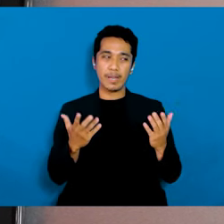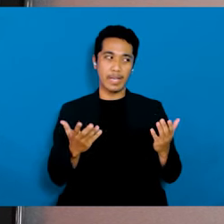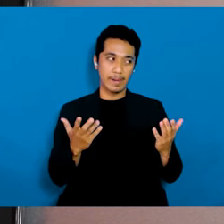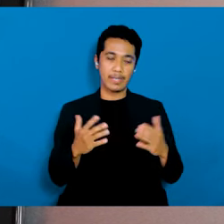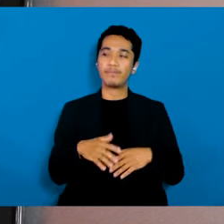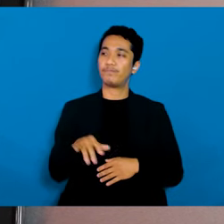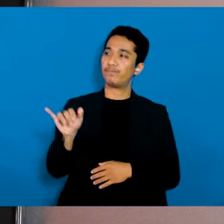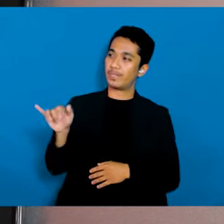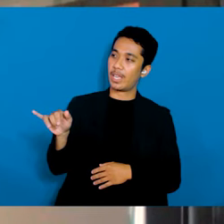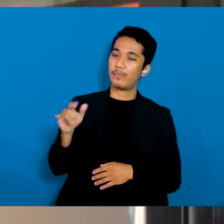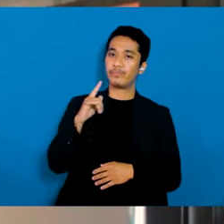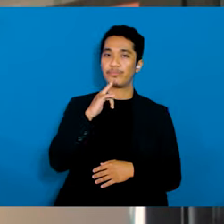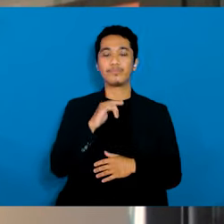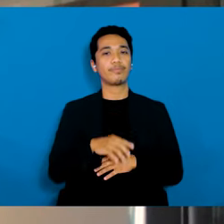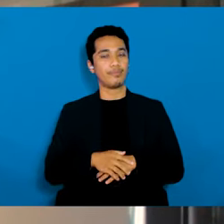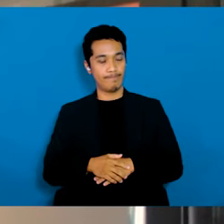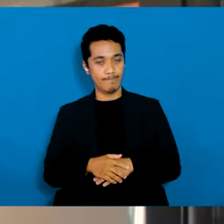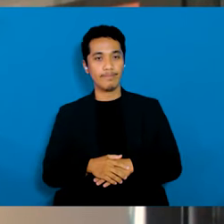ini, gimana, Mbak?